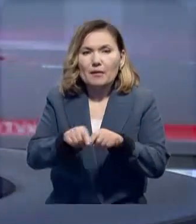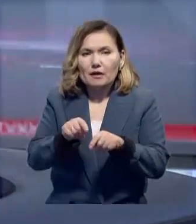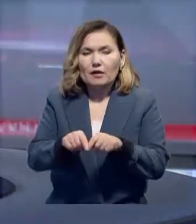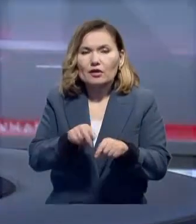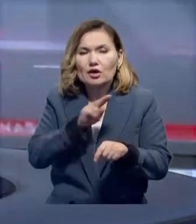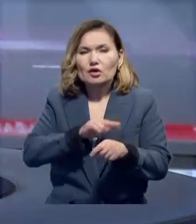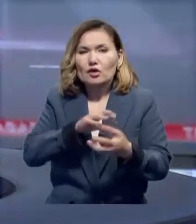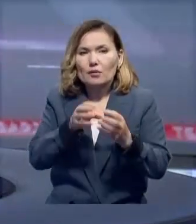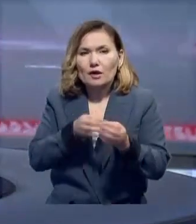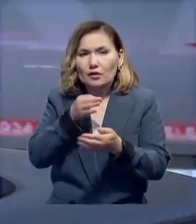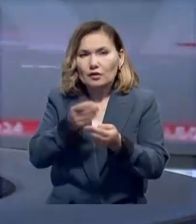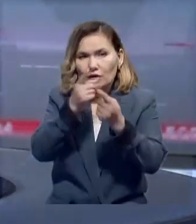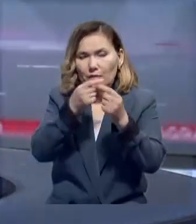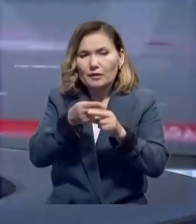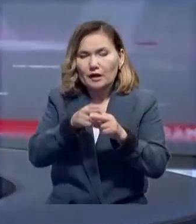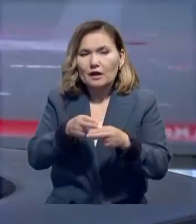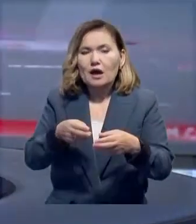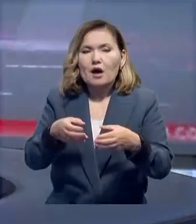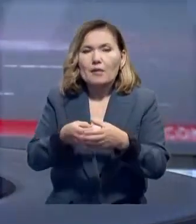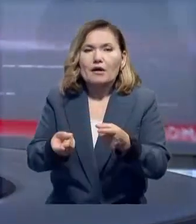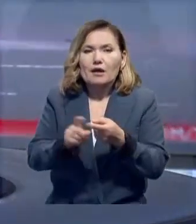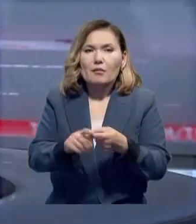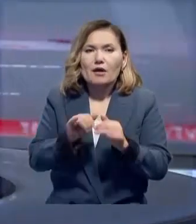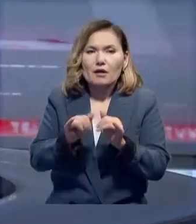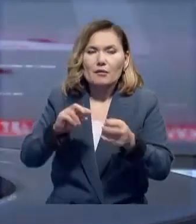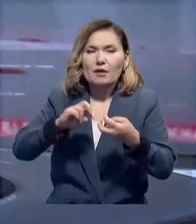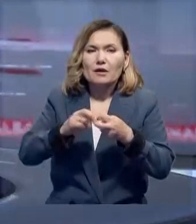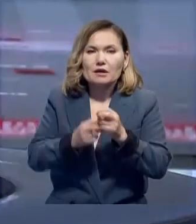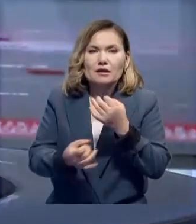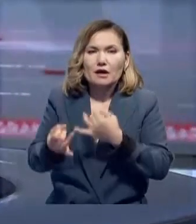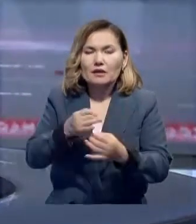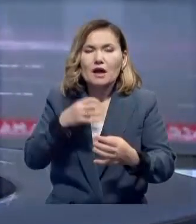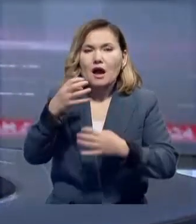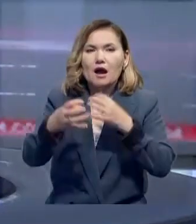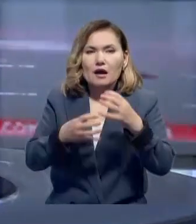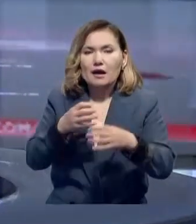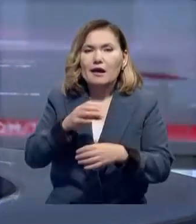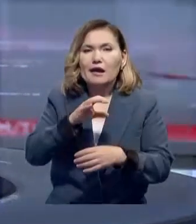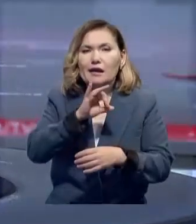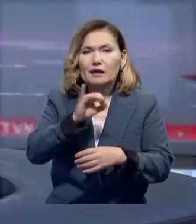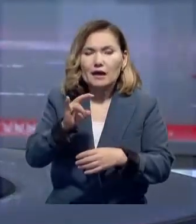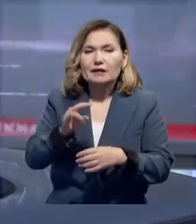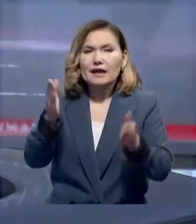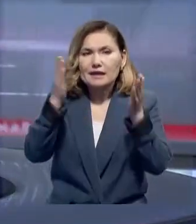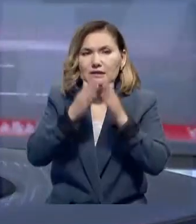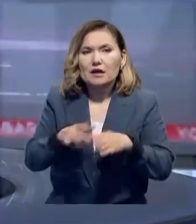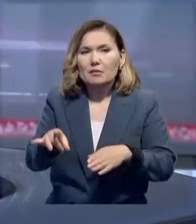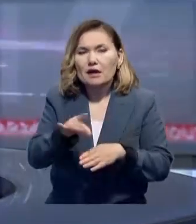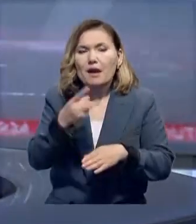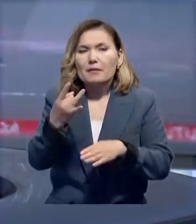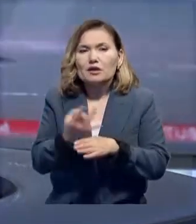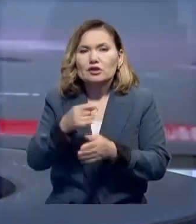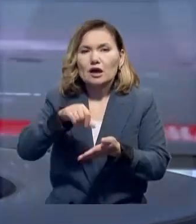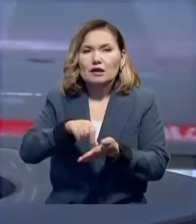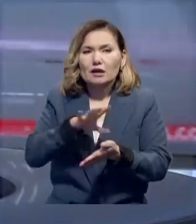атқарған жұмыстарын қорытындылап, құрылымдар арасында байланысты арттыру мәселесі талқыланды. Халықаралық жиынға Иран Ислам Республикасы бірінші